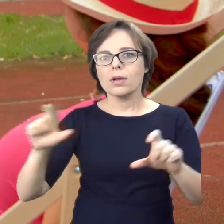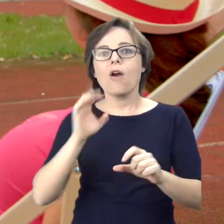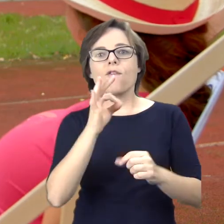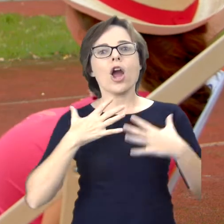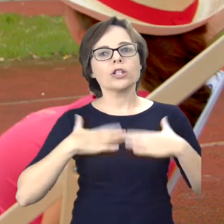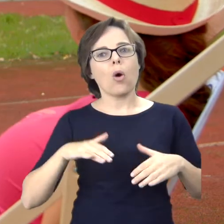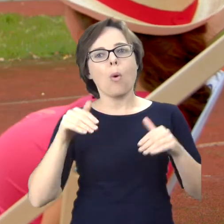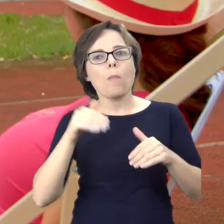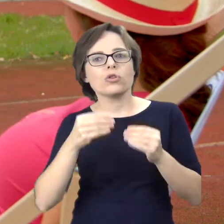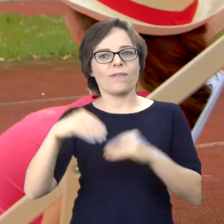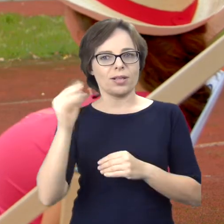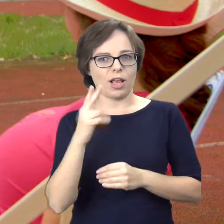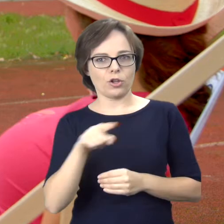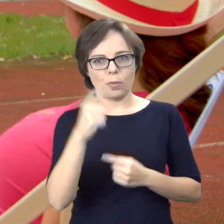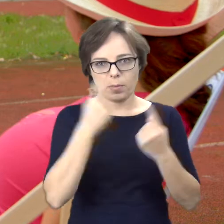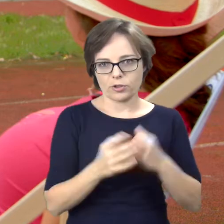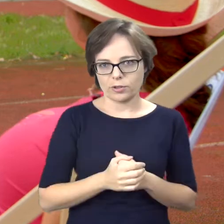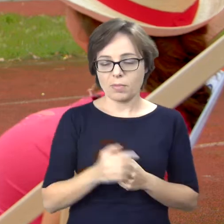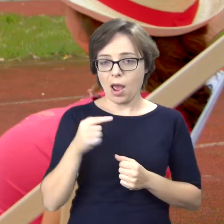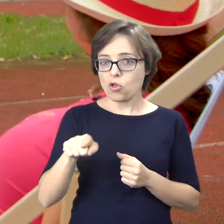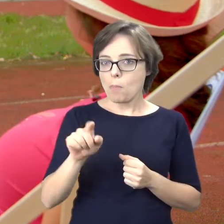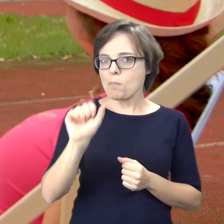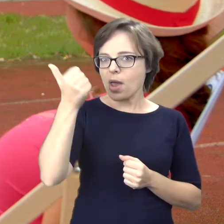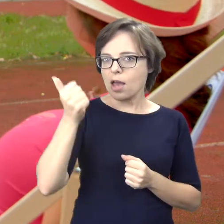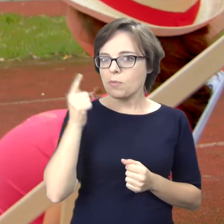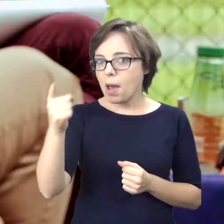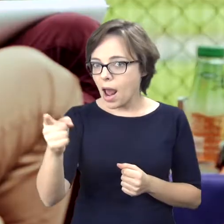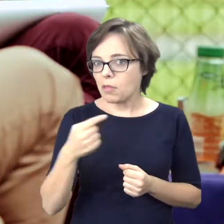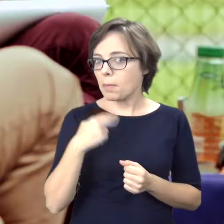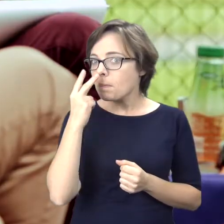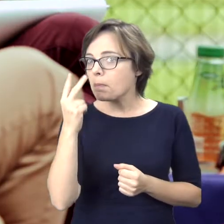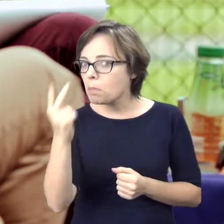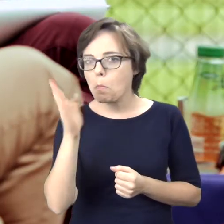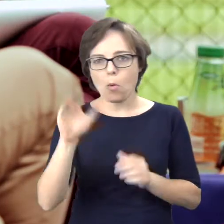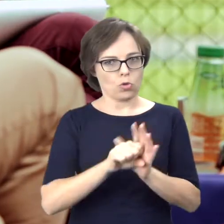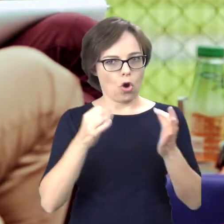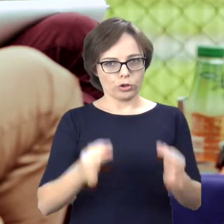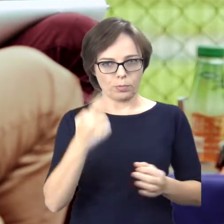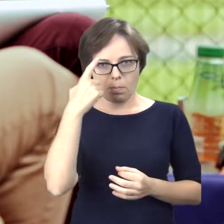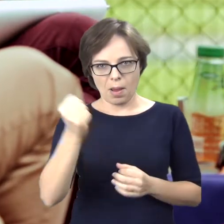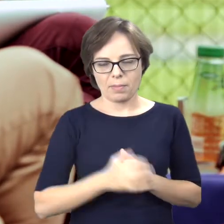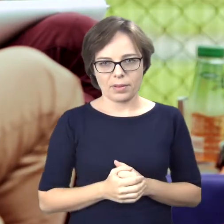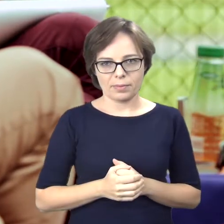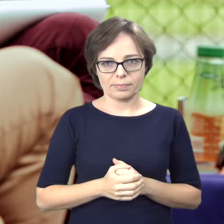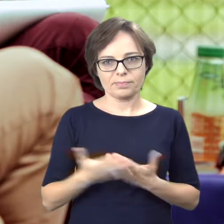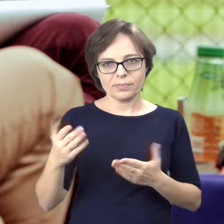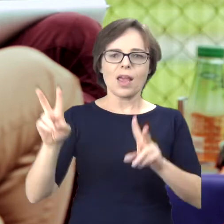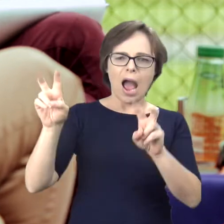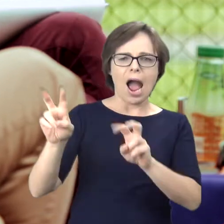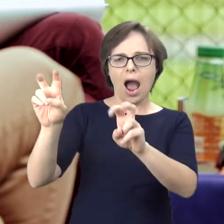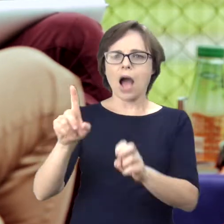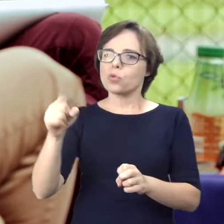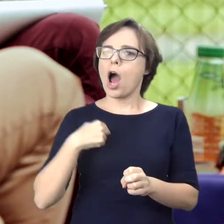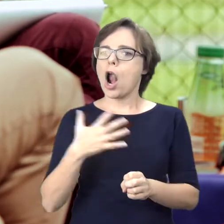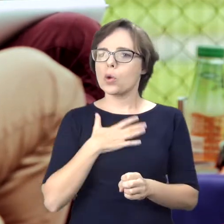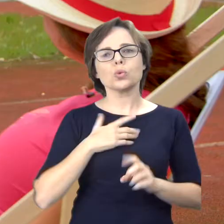wydaje. I to był mój pierwszy maraton i ja to zapamiętałem do dzisiaj, nie? To są takie slogany, ale wiesz, to jednak towarzyszy mi